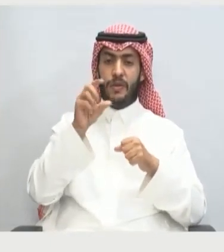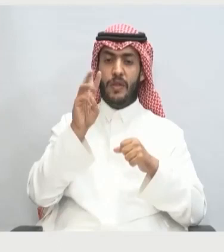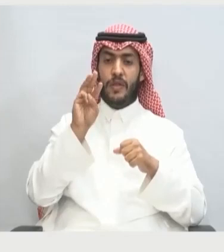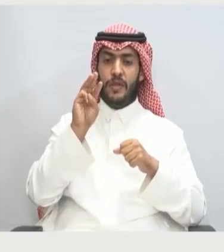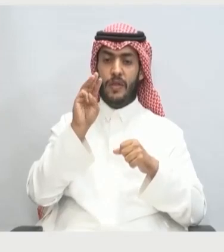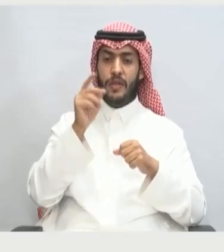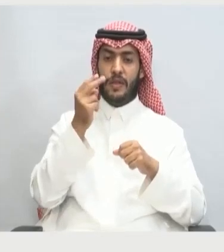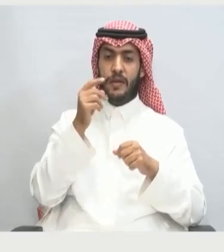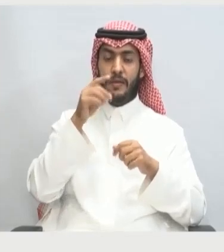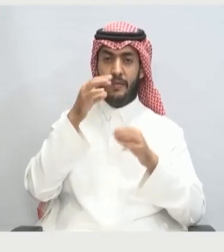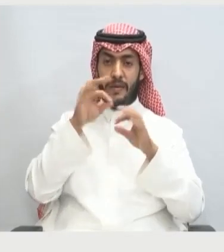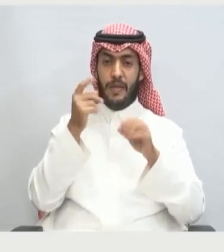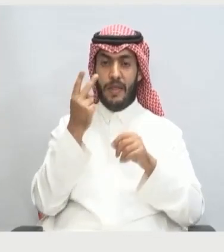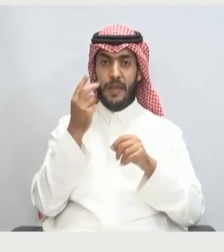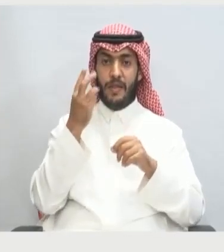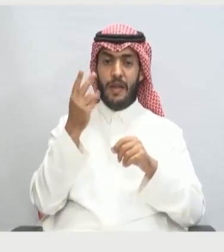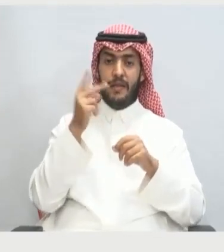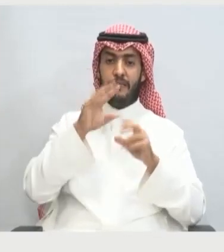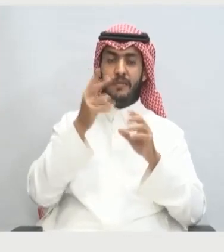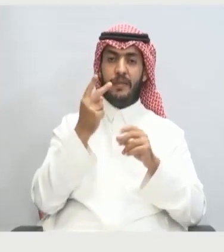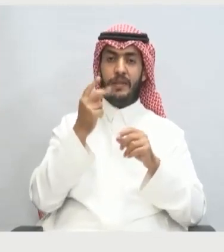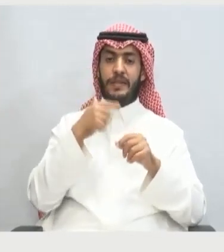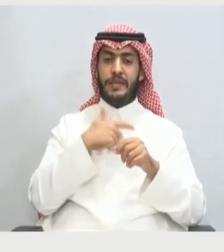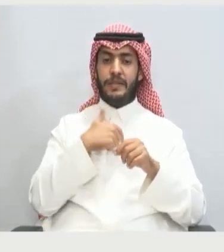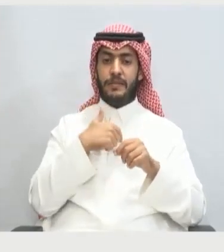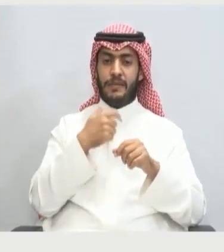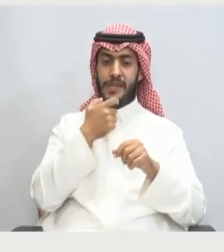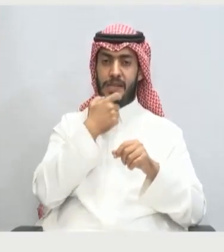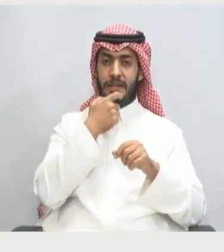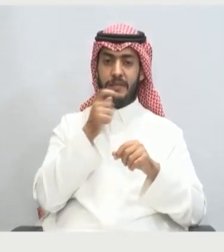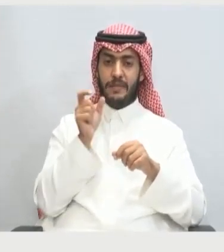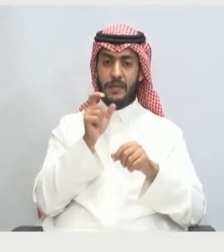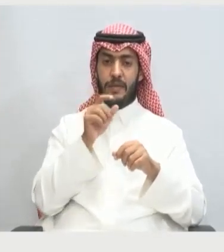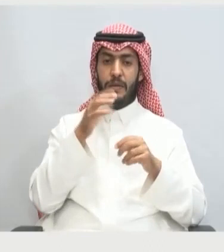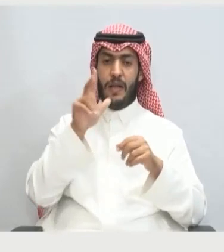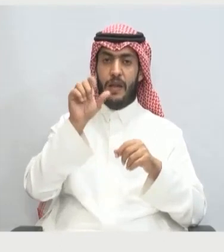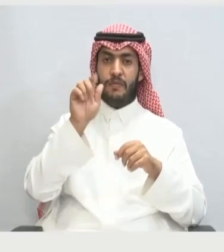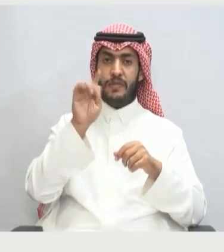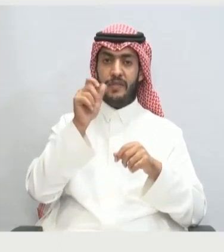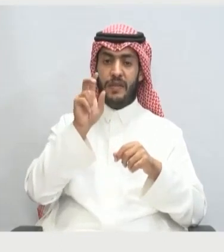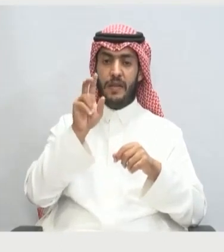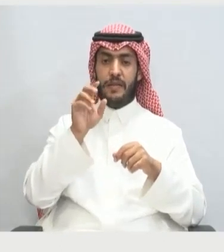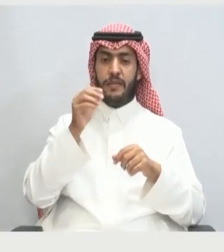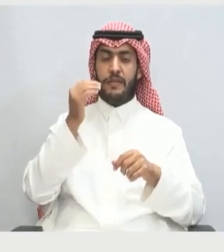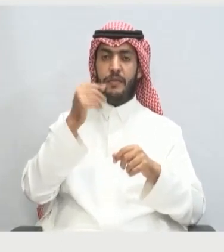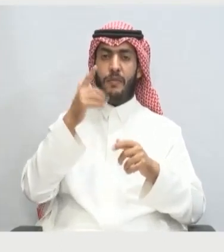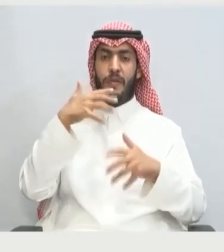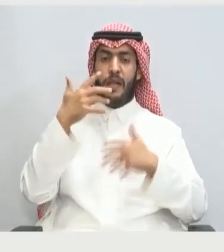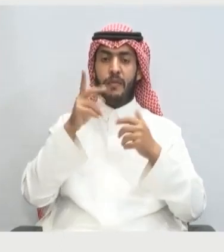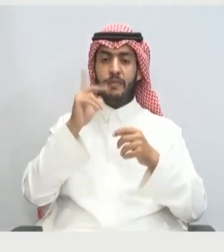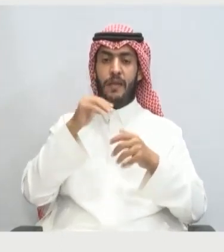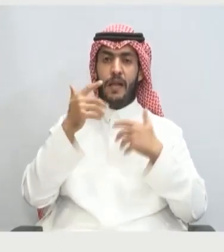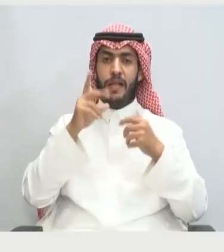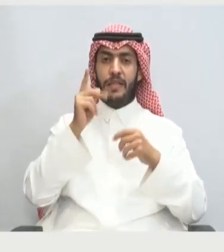طبعا هنا ثلاثه سيتحول الى ثنائي ويعطيني ويعطيني اي دي بي ومجموعه الفوسفات البي اي ثم تحرر بعد